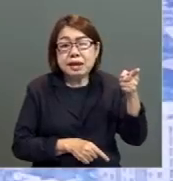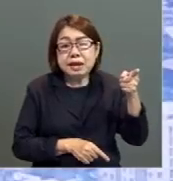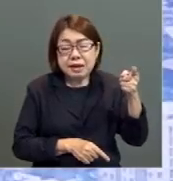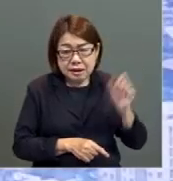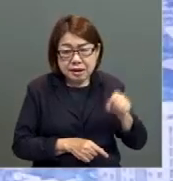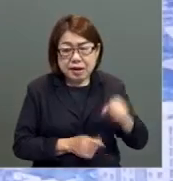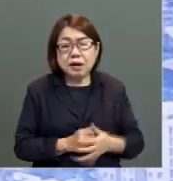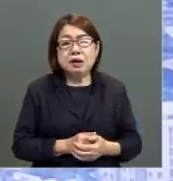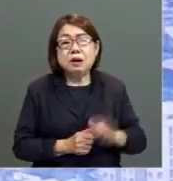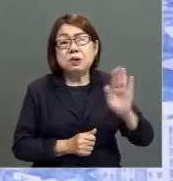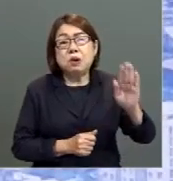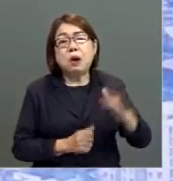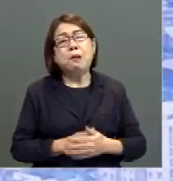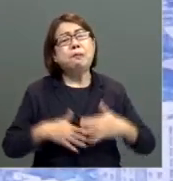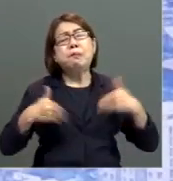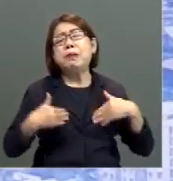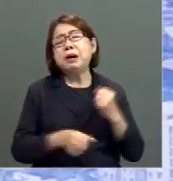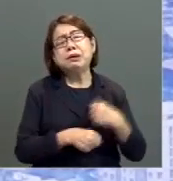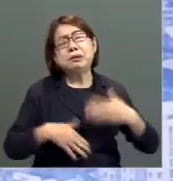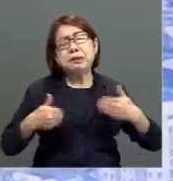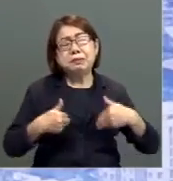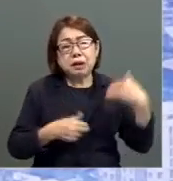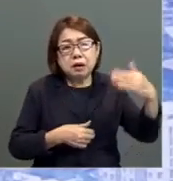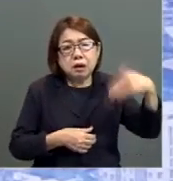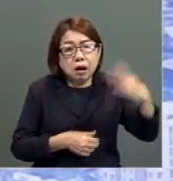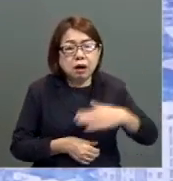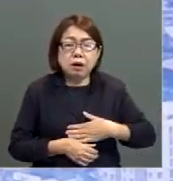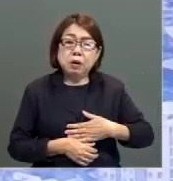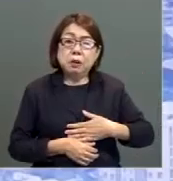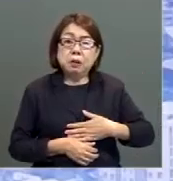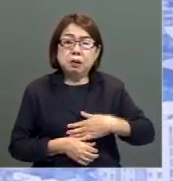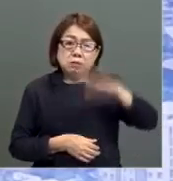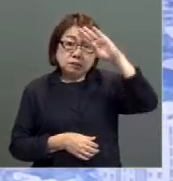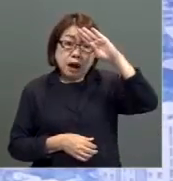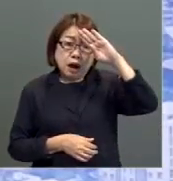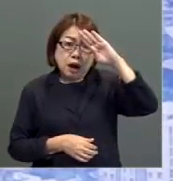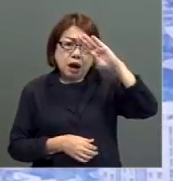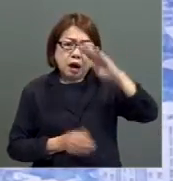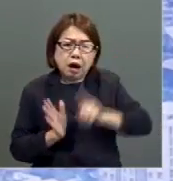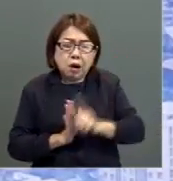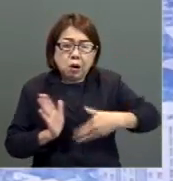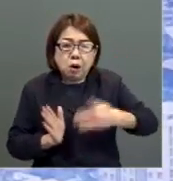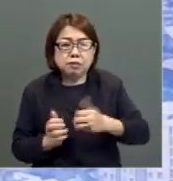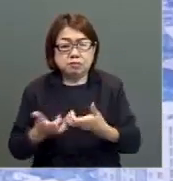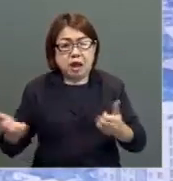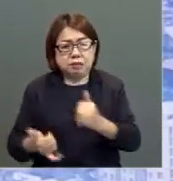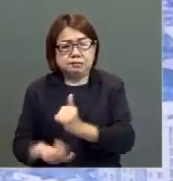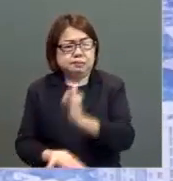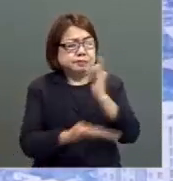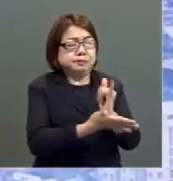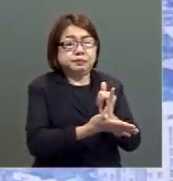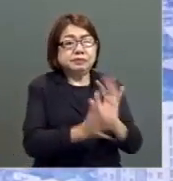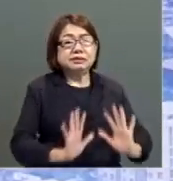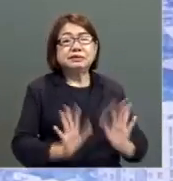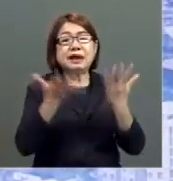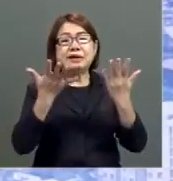าแล้วก็สบายดีพอวันปลายอ้าวมีไข้ขึ้นมา1คนแยกออกมานะครับก็พาไปรักษาเขาแล้วเขาก็หายดีต